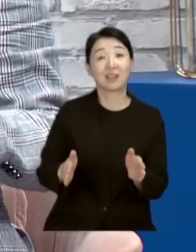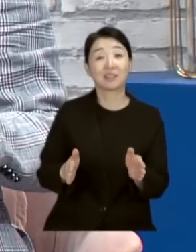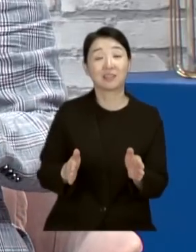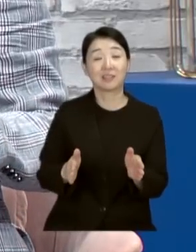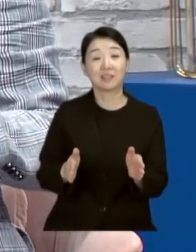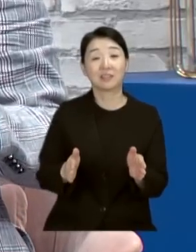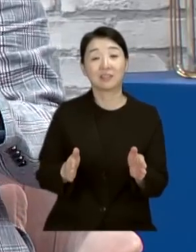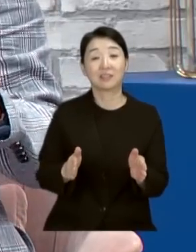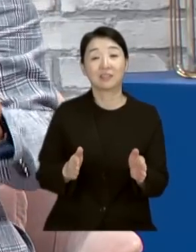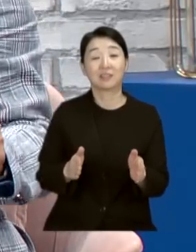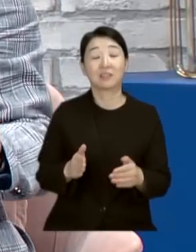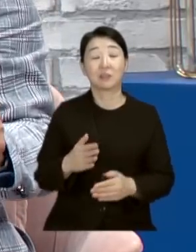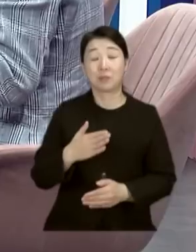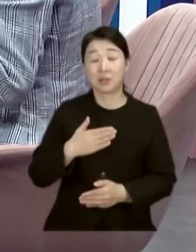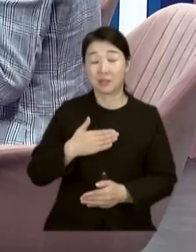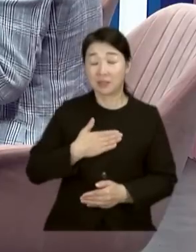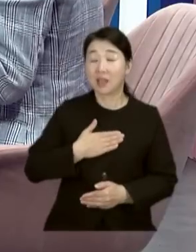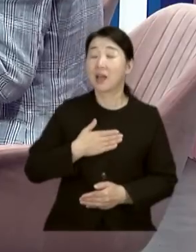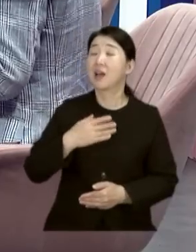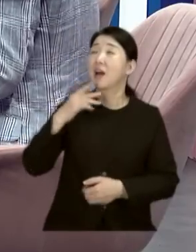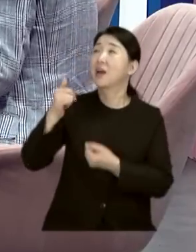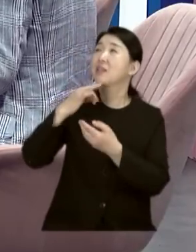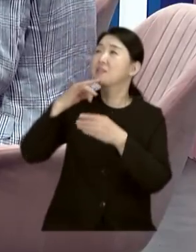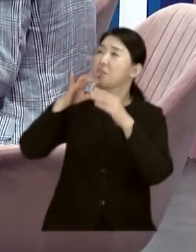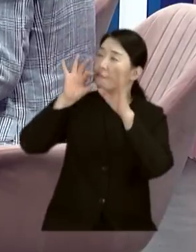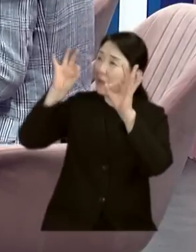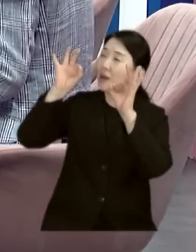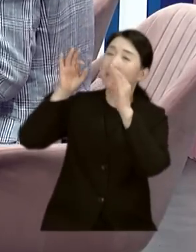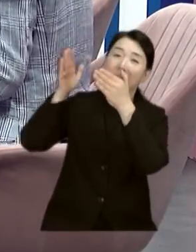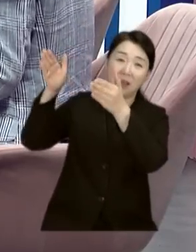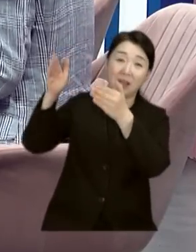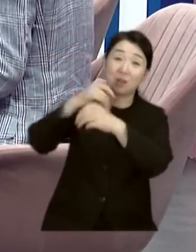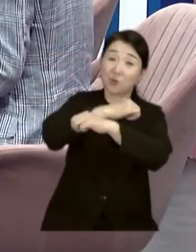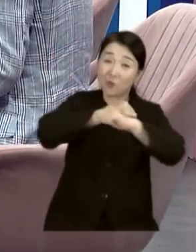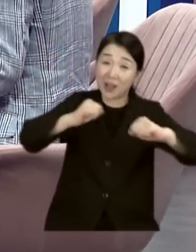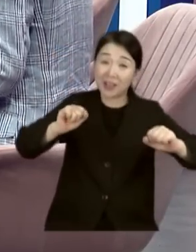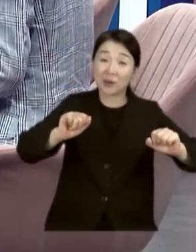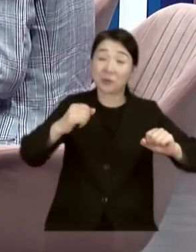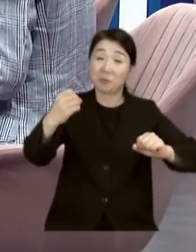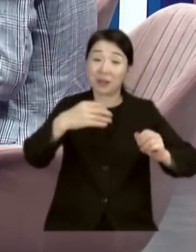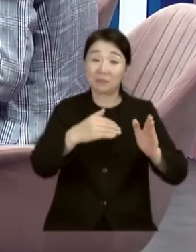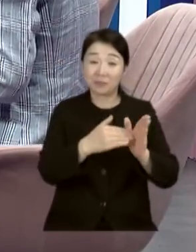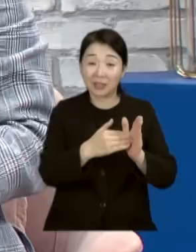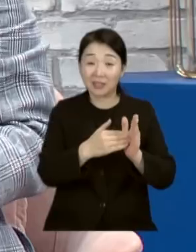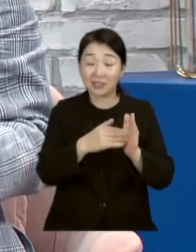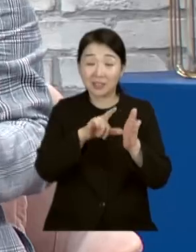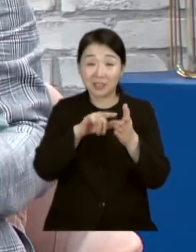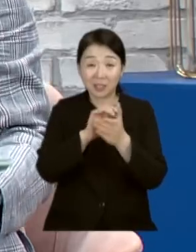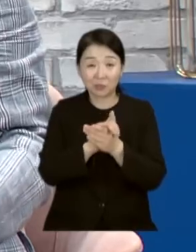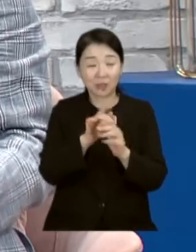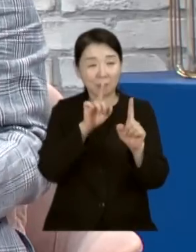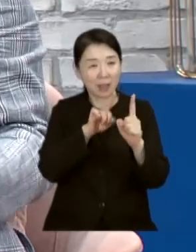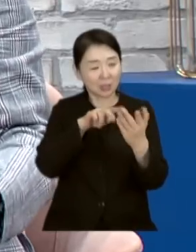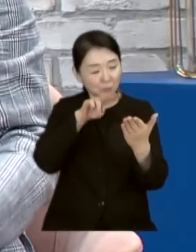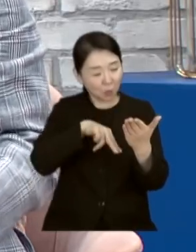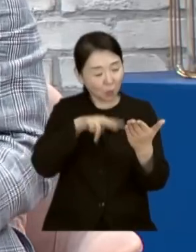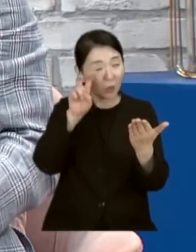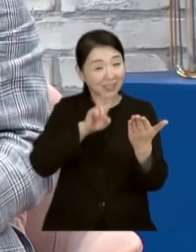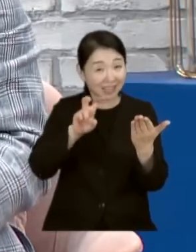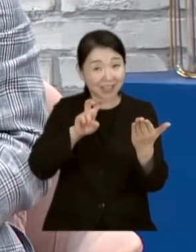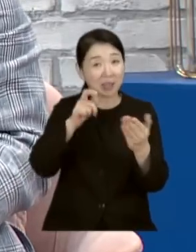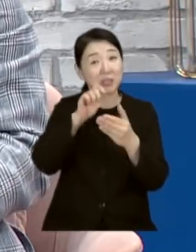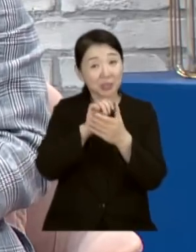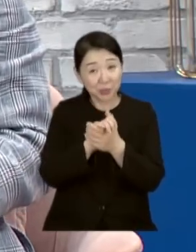정말 정말로 나만 바라봐 그 시간 광야라고 아까 표현했는데 그 시간 통해서 말씀 보고